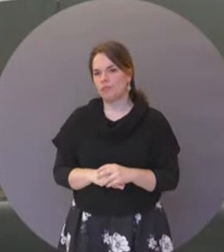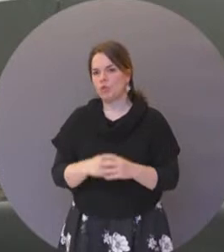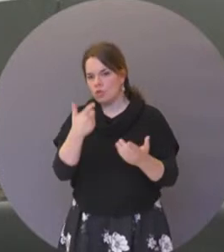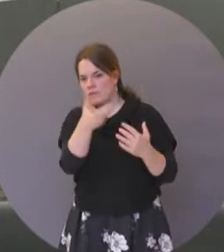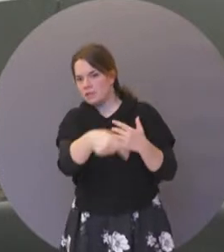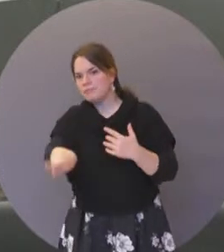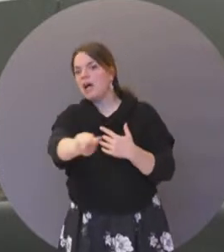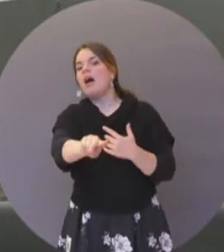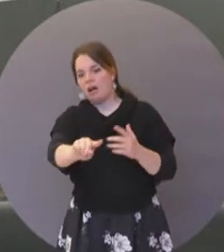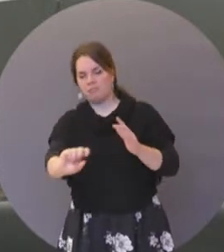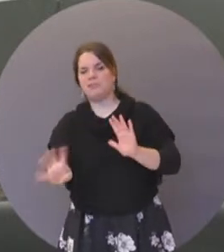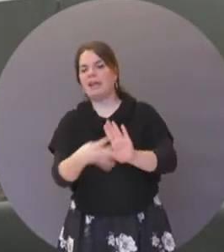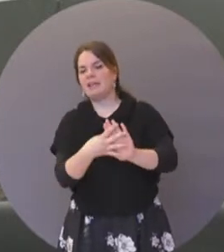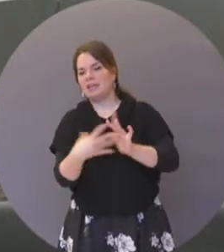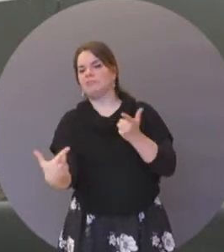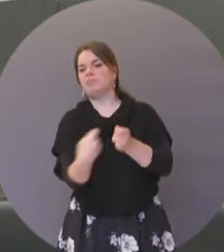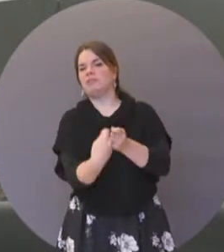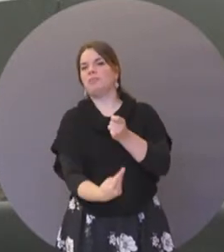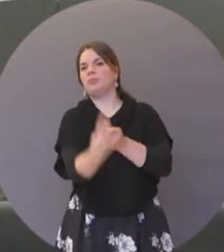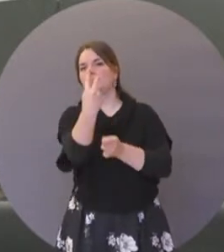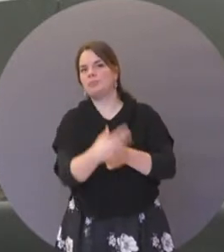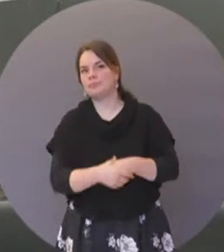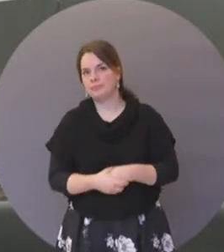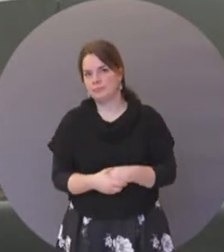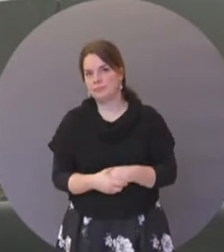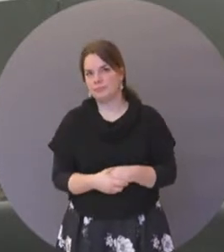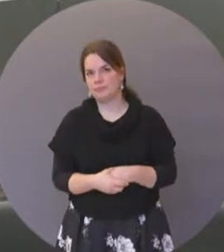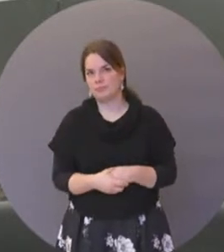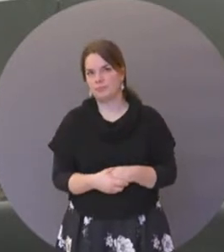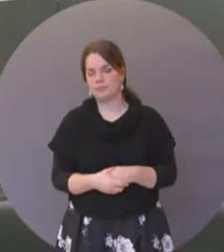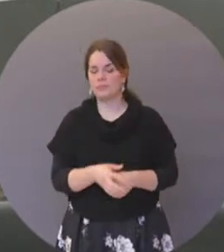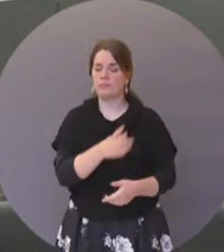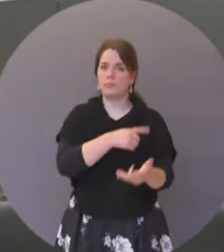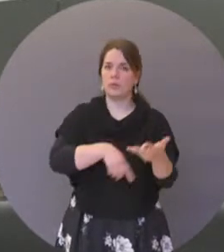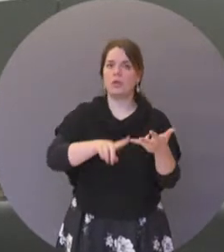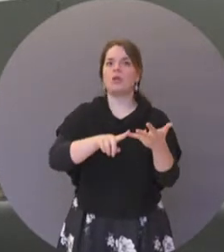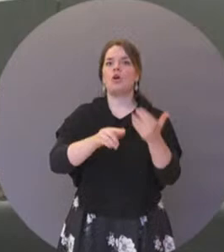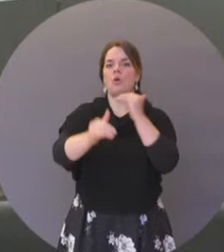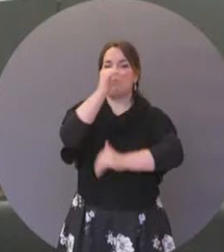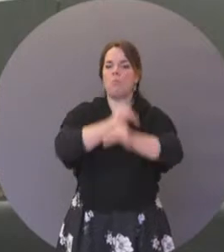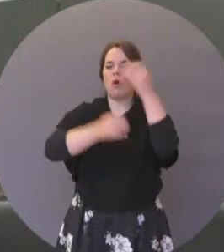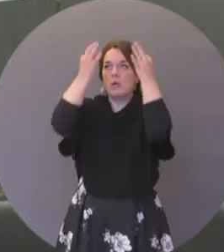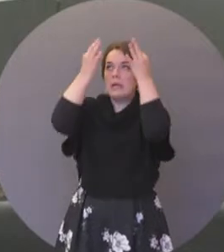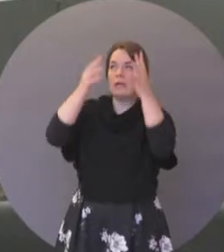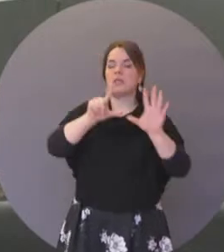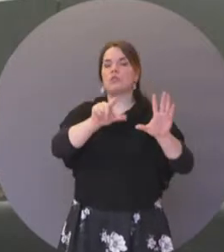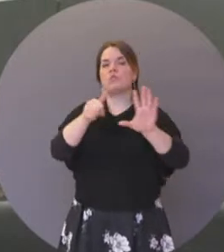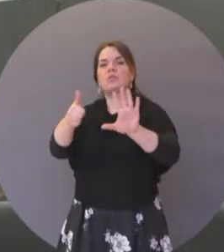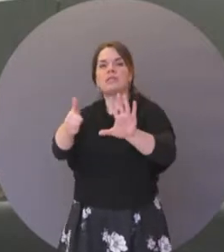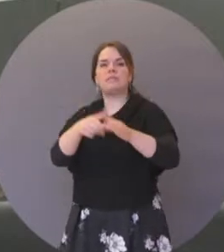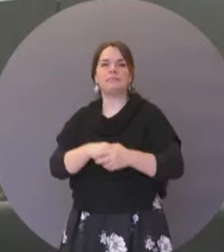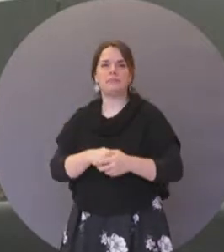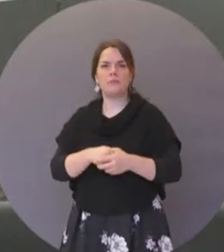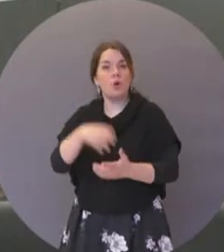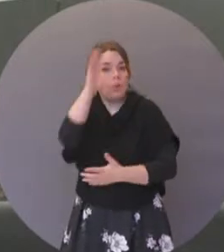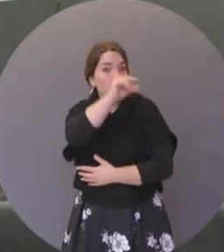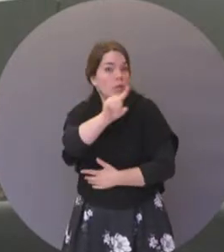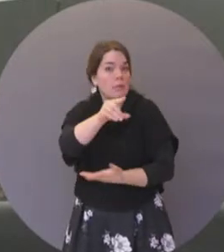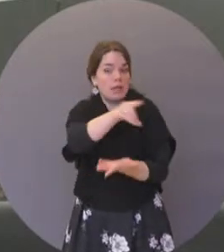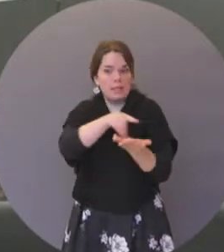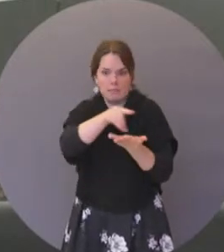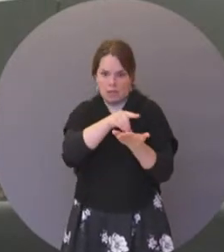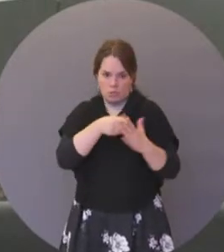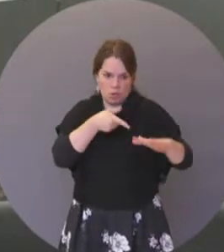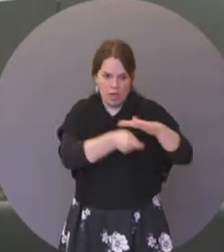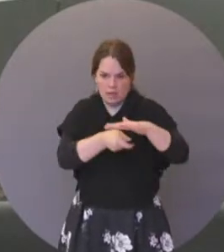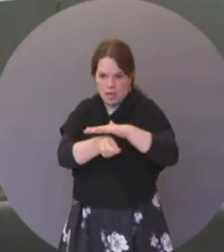de nos concitoyens enfin le Plan Climat 76 je rappellerai que le département a élargi ses aides aussi